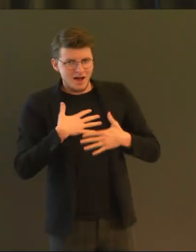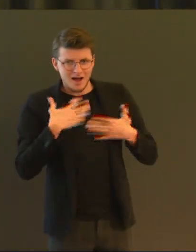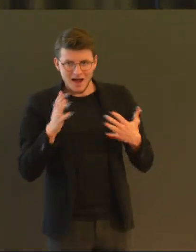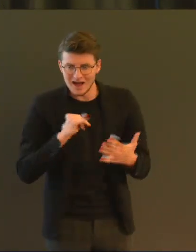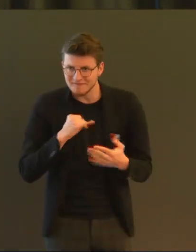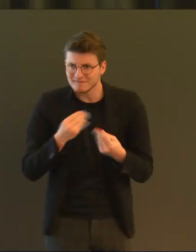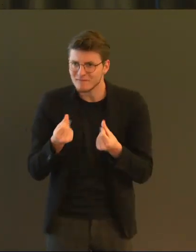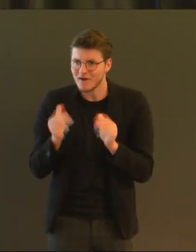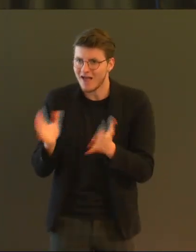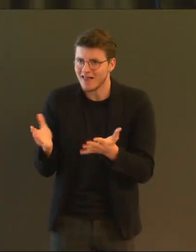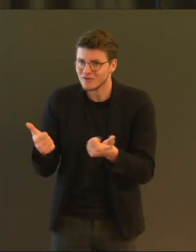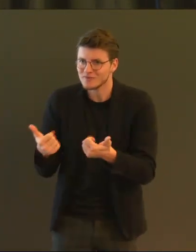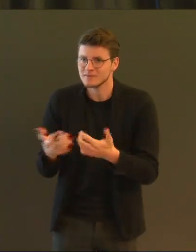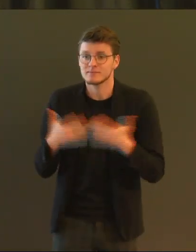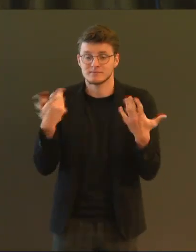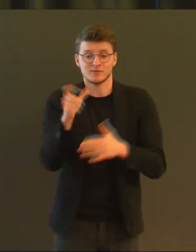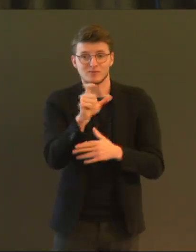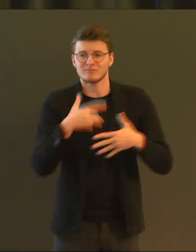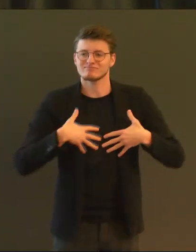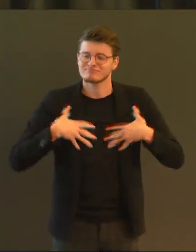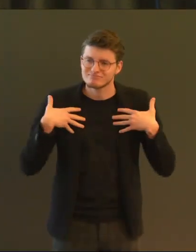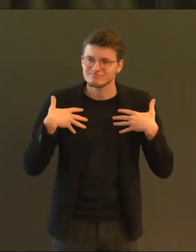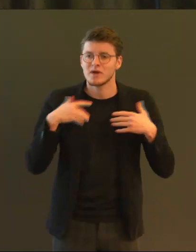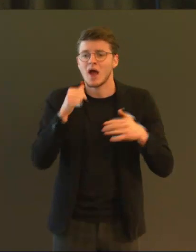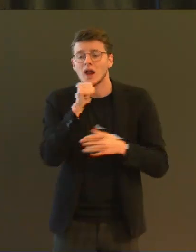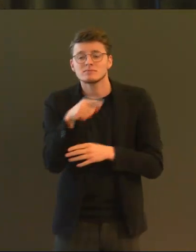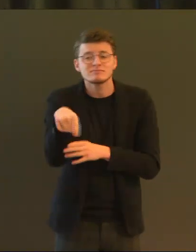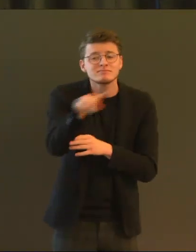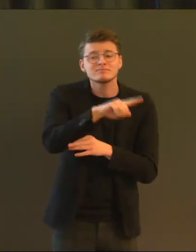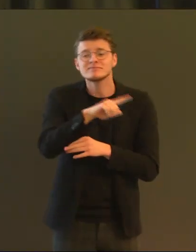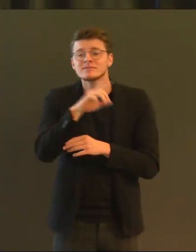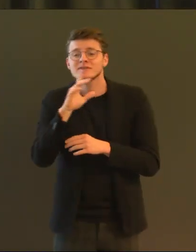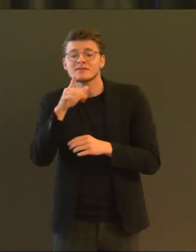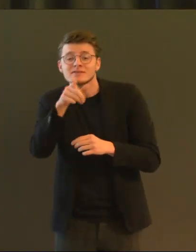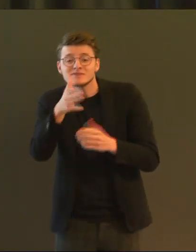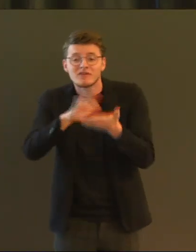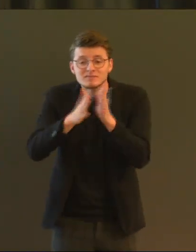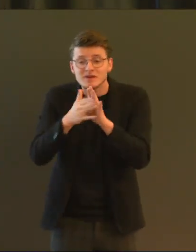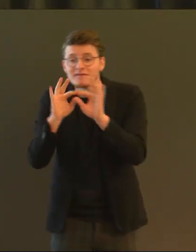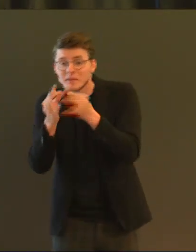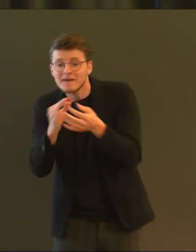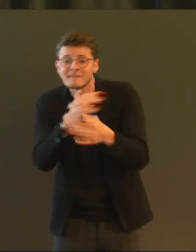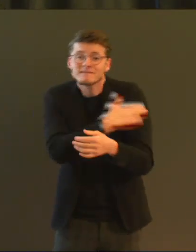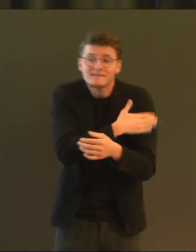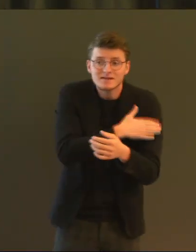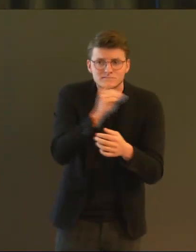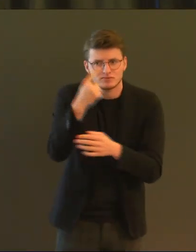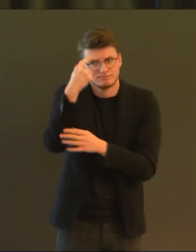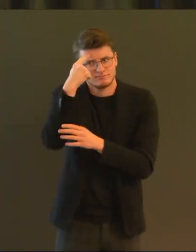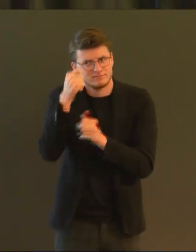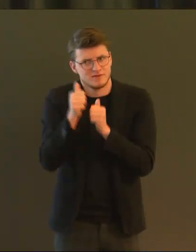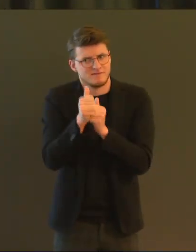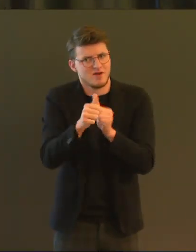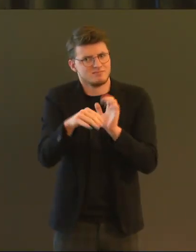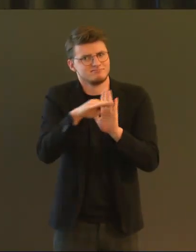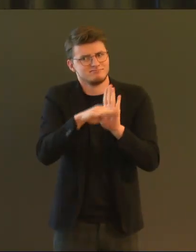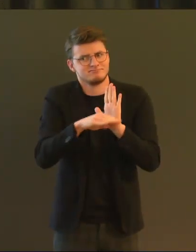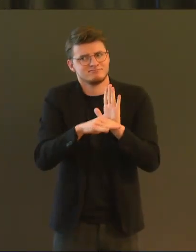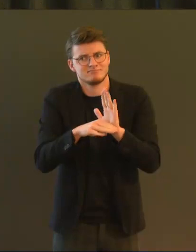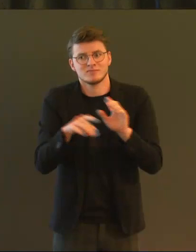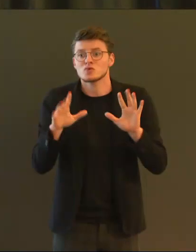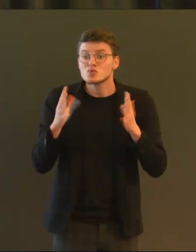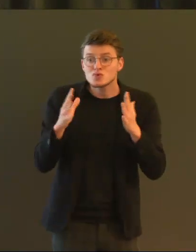van. Als u de komende dagen zou afspreken met mensen uit uw verruimde bubbel, doe dit dan op een verstandige manier. Respecteer de fysieke